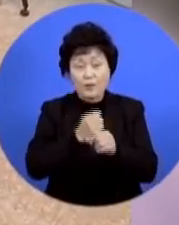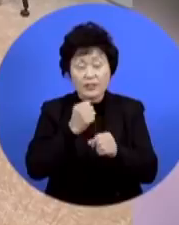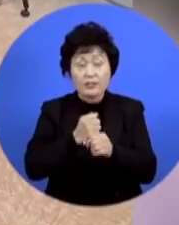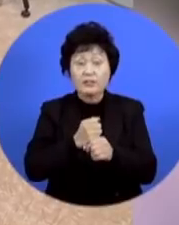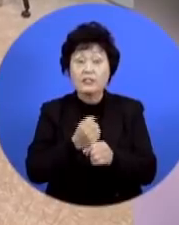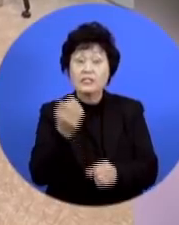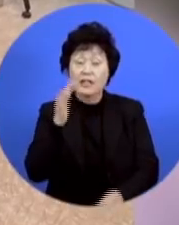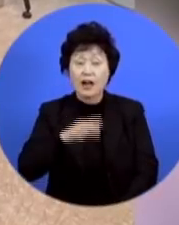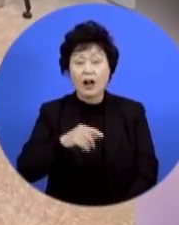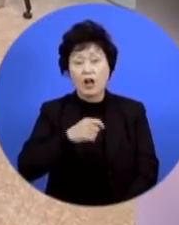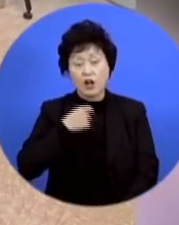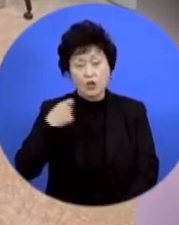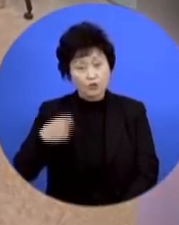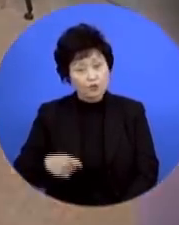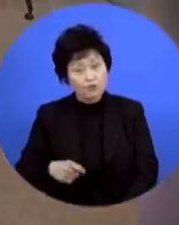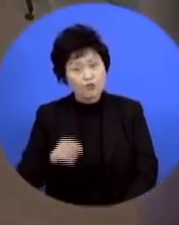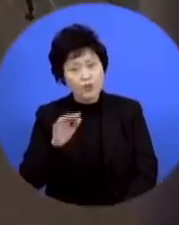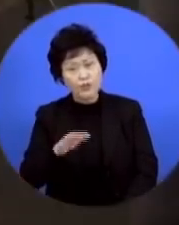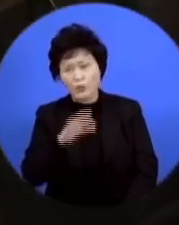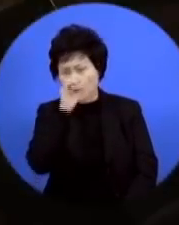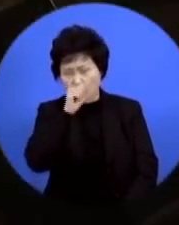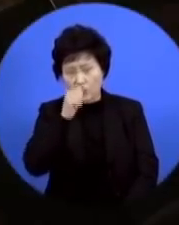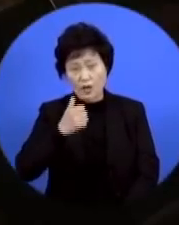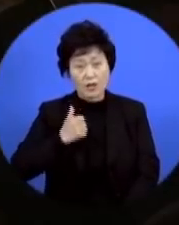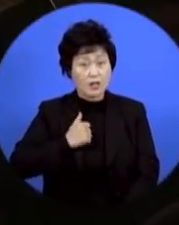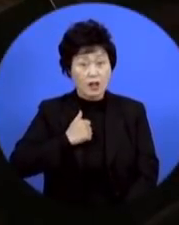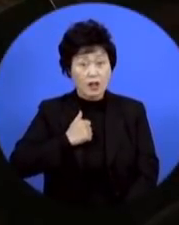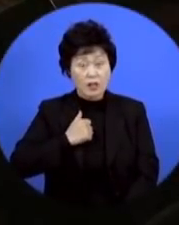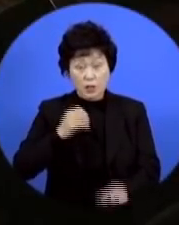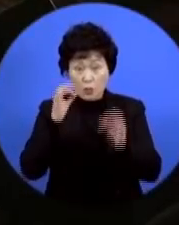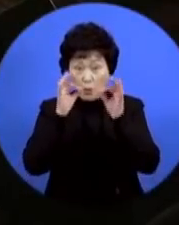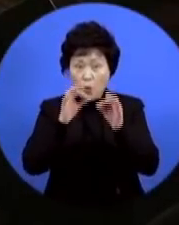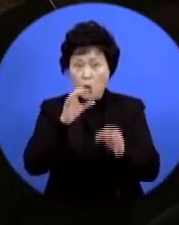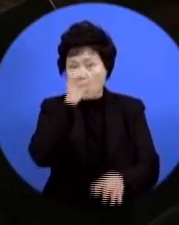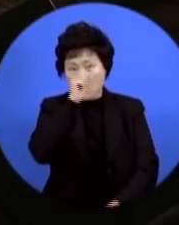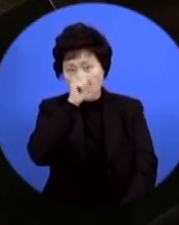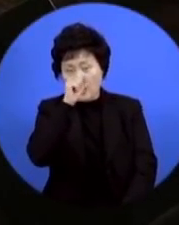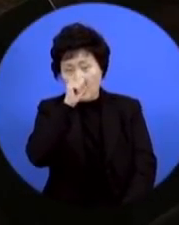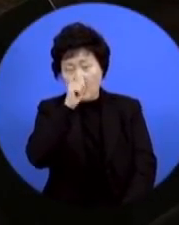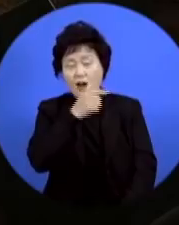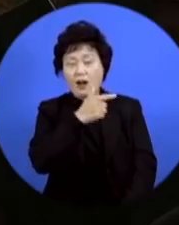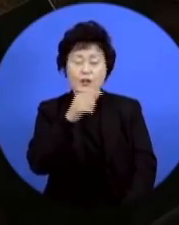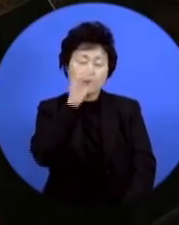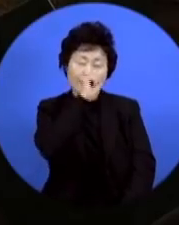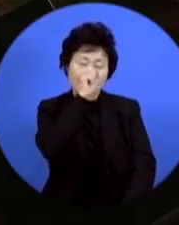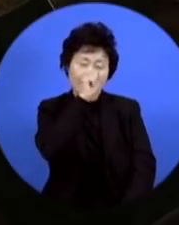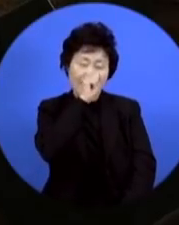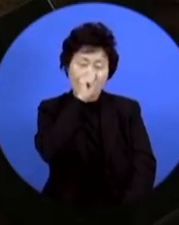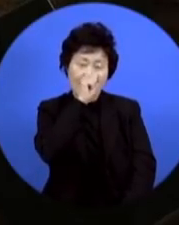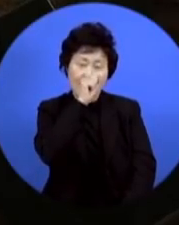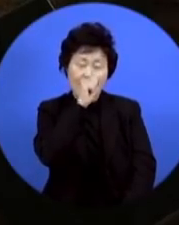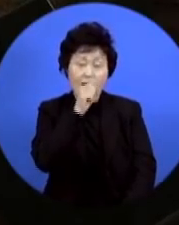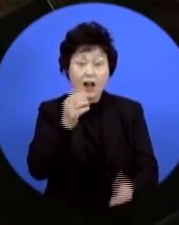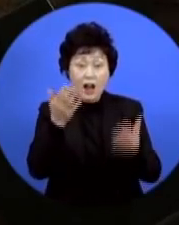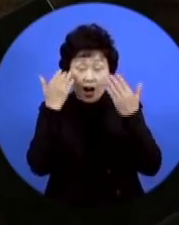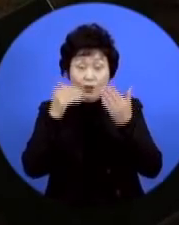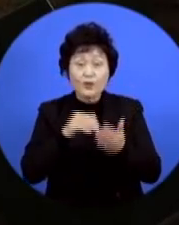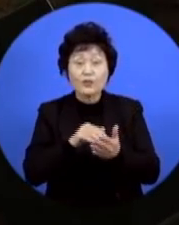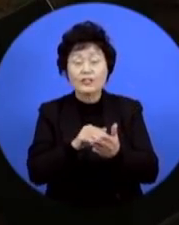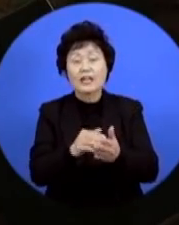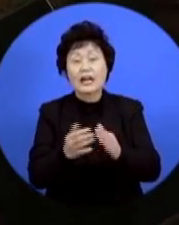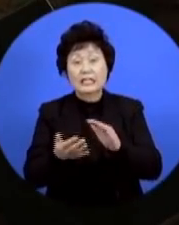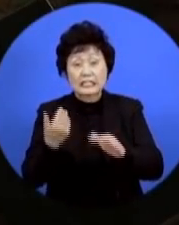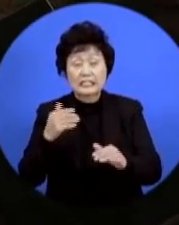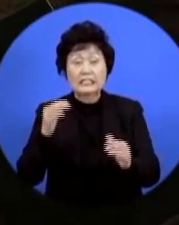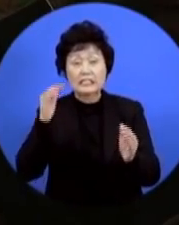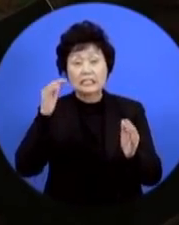그러니까 캐나다나 이런 데서도 주일 학교를 네. 열심히 해서 보내주니까 뭐 미취학부, 학령부 다 아. 거기 맞춰가지고 하는데